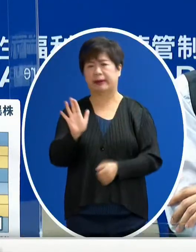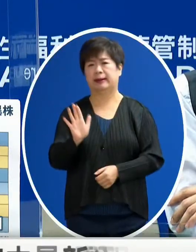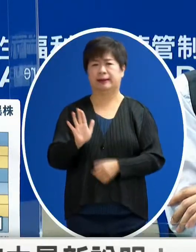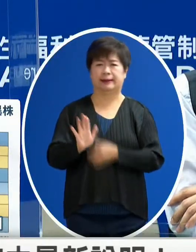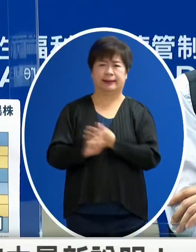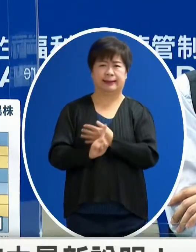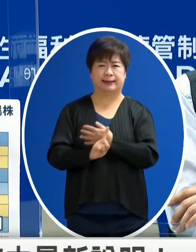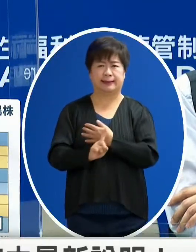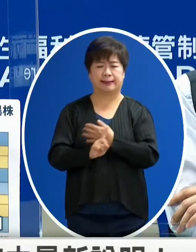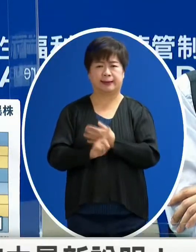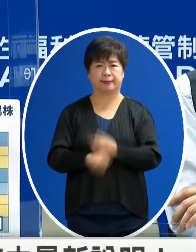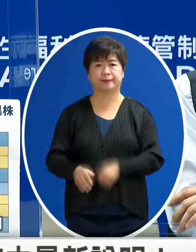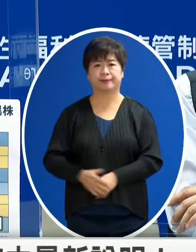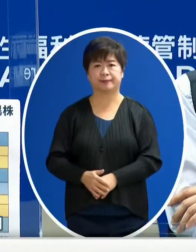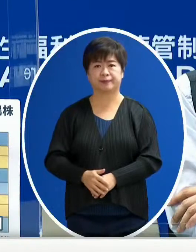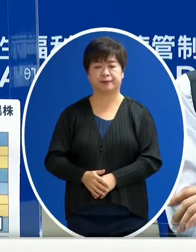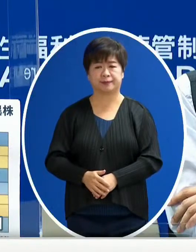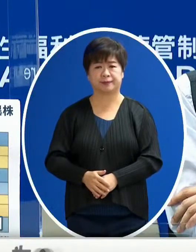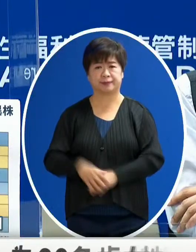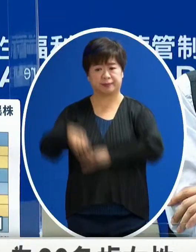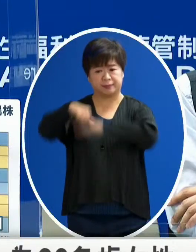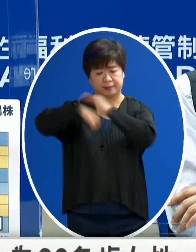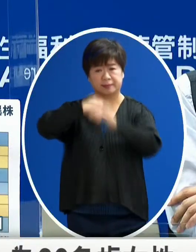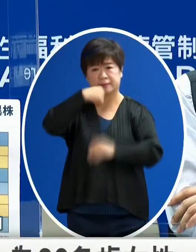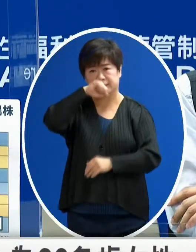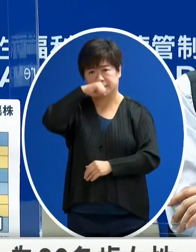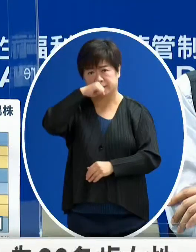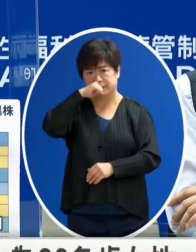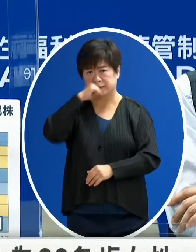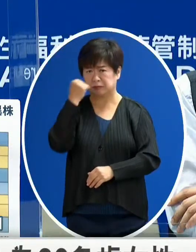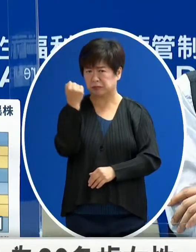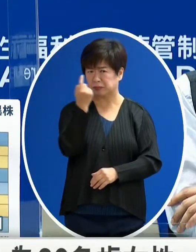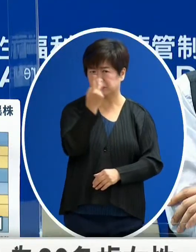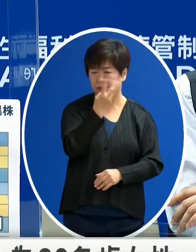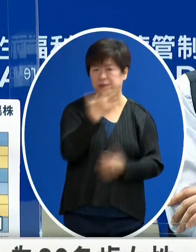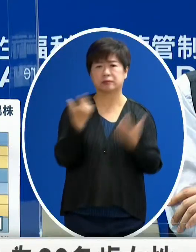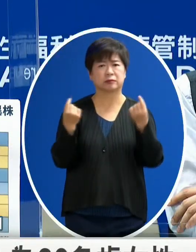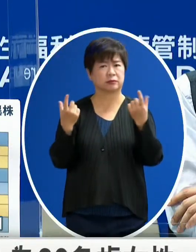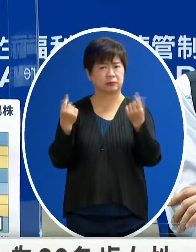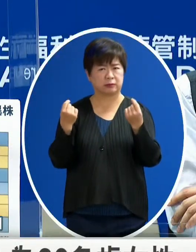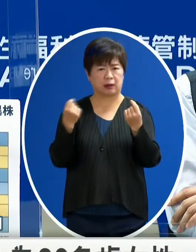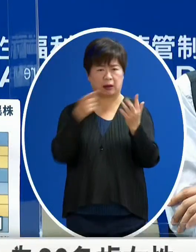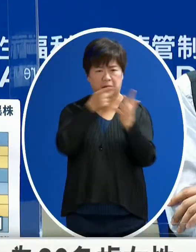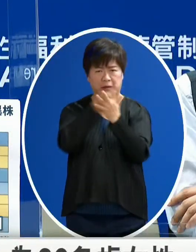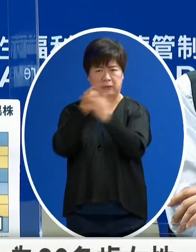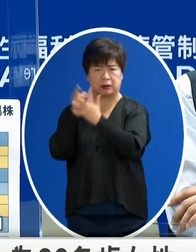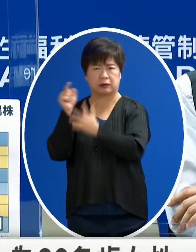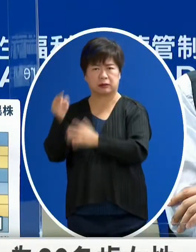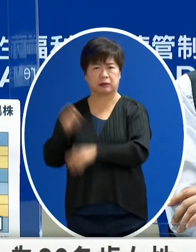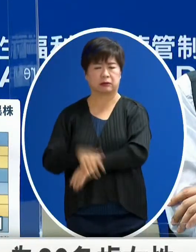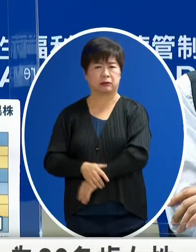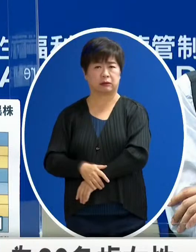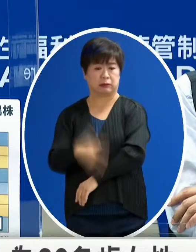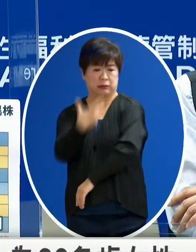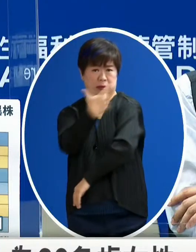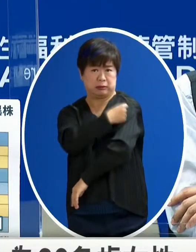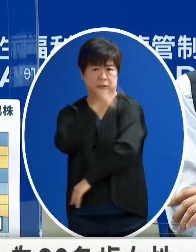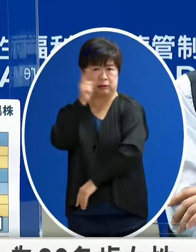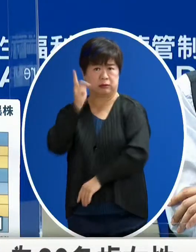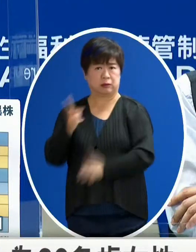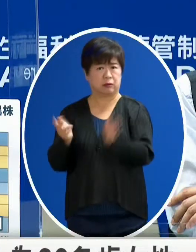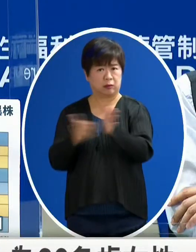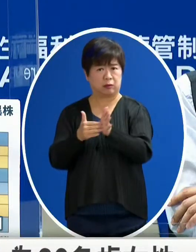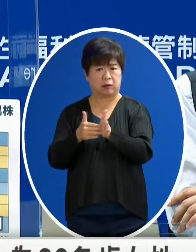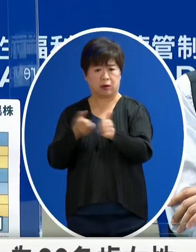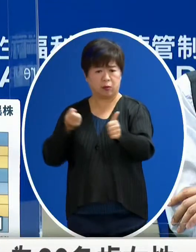那而且哈，我们从进来的也好，有很多的就是啊 ，breakthrough 就是打完完整的疫苗，仍然有染